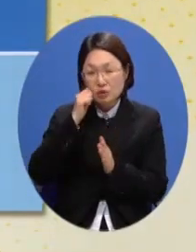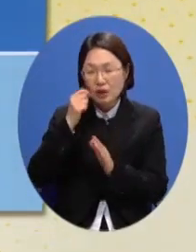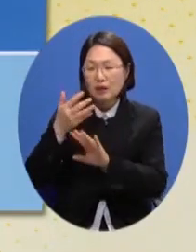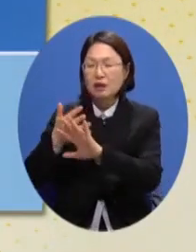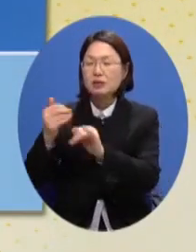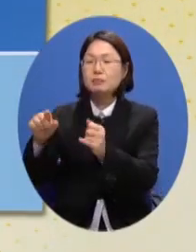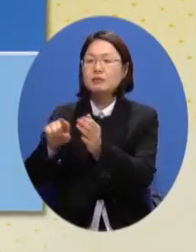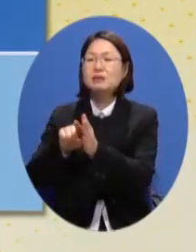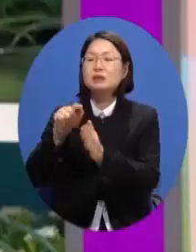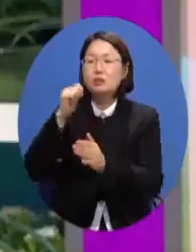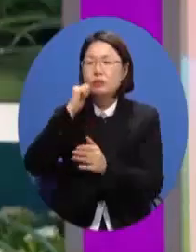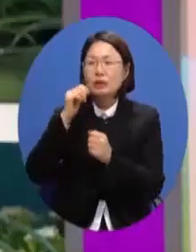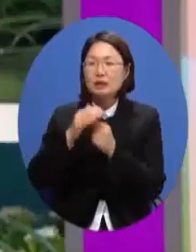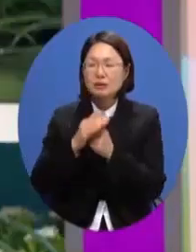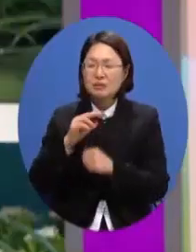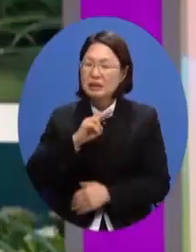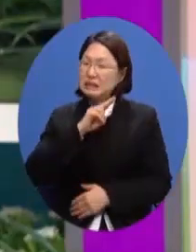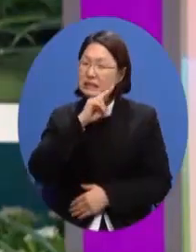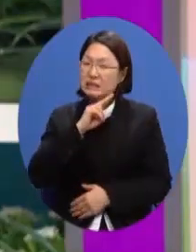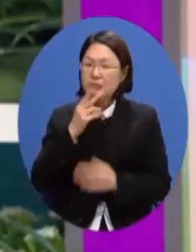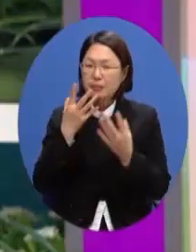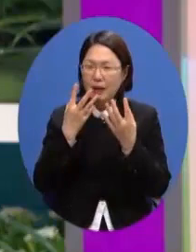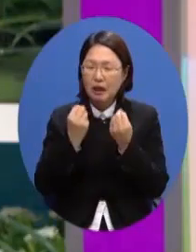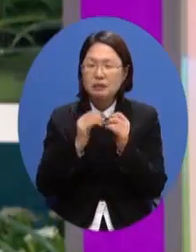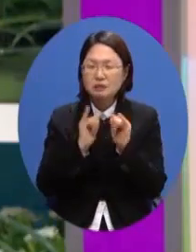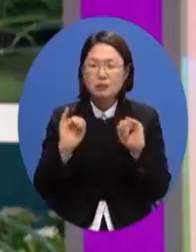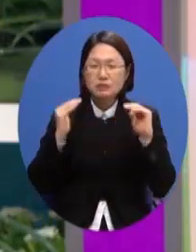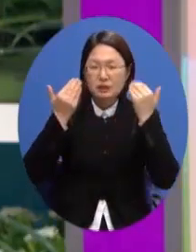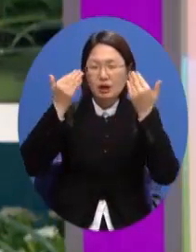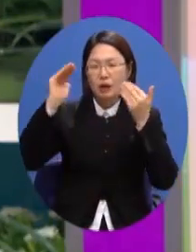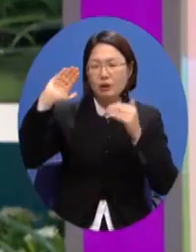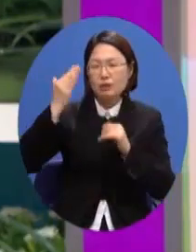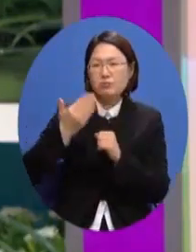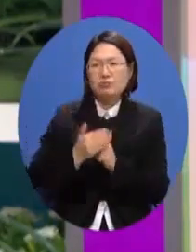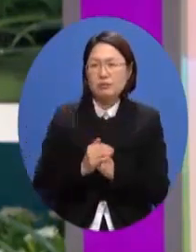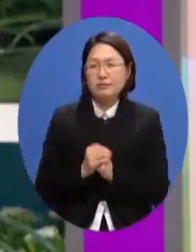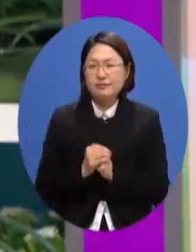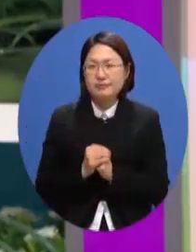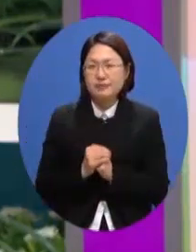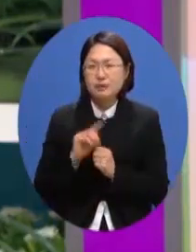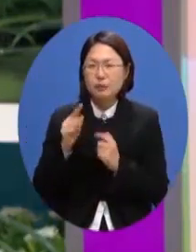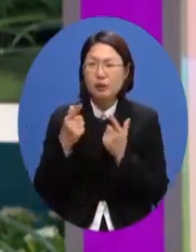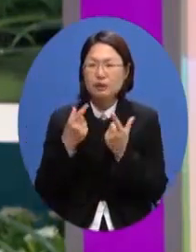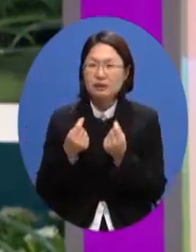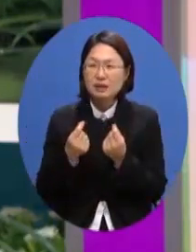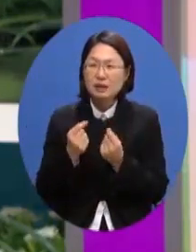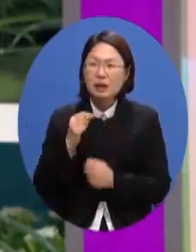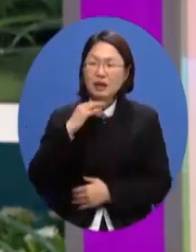믿으니까 그러한 의심이 많은 사람으로 자랄 수밖에 없겠고, 그래서 이런 것들이